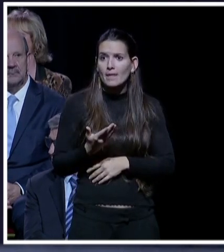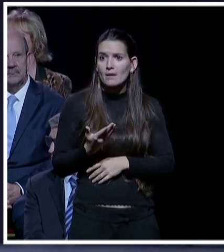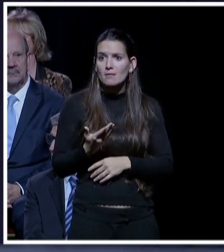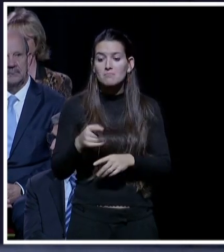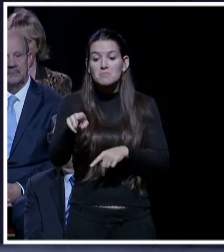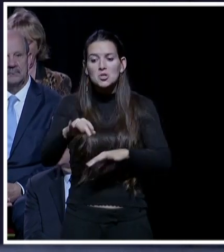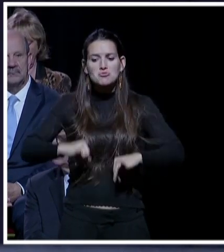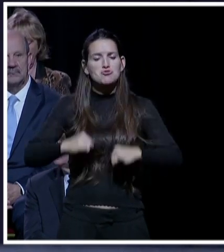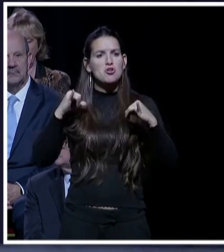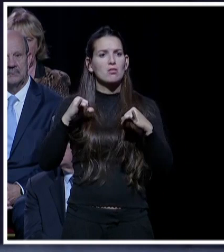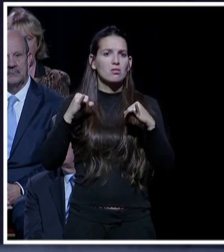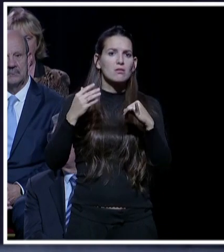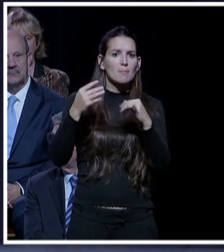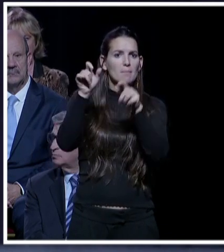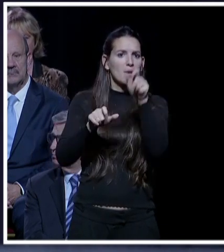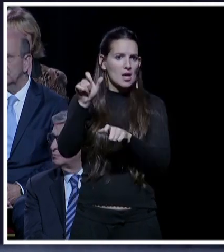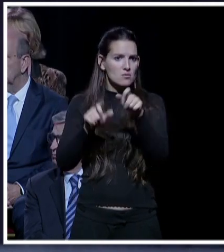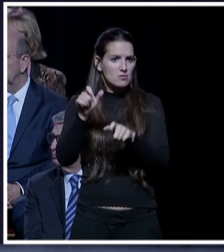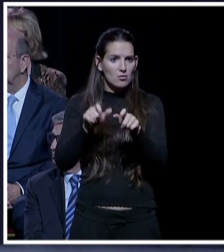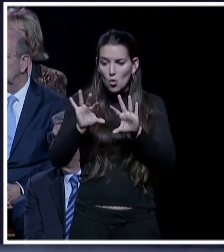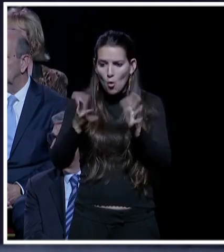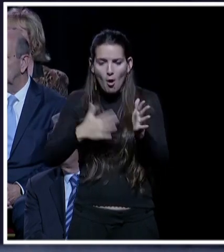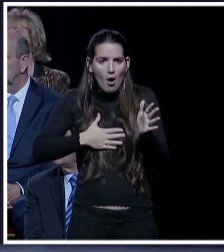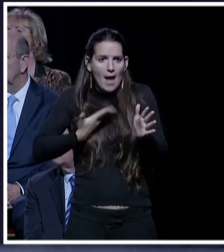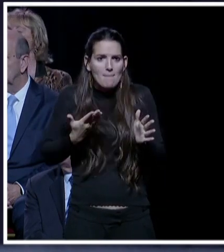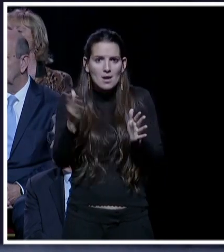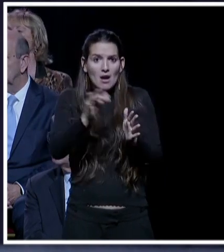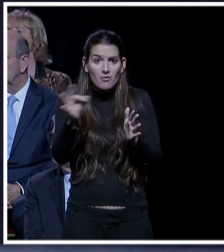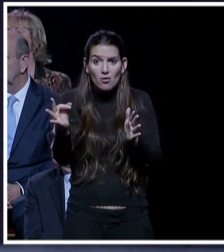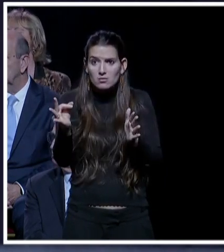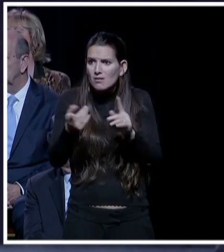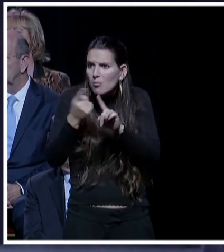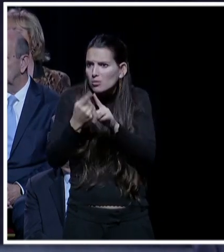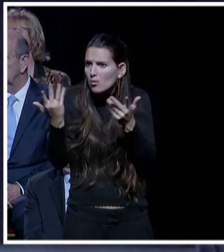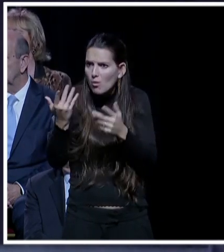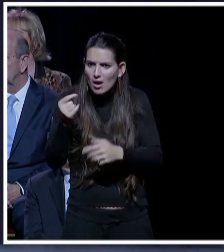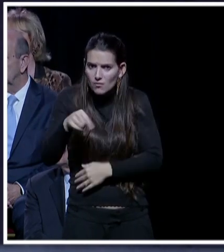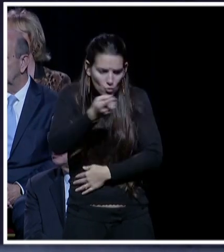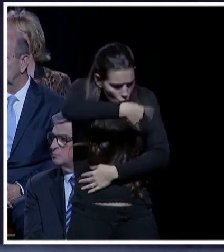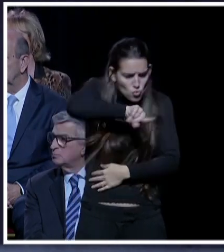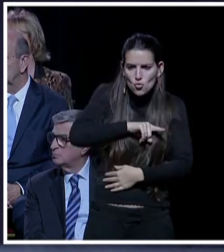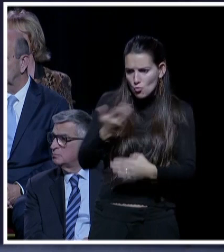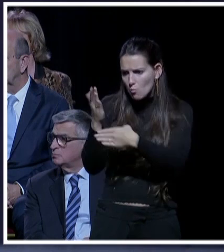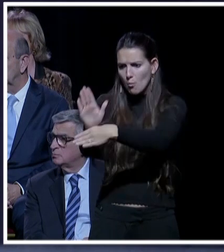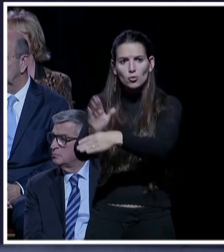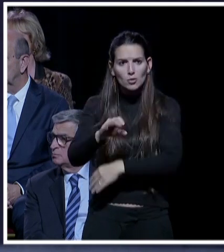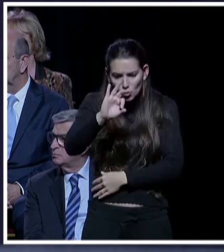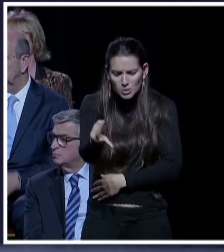jeunes générations qu'elles aiment la France si nous ne sommes pas plus capables de leur montrer à quel point nous, nous en sommes fiers?